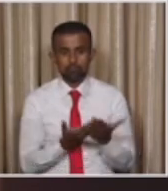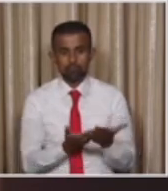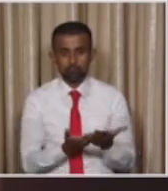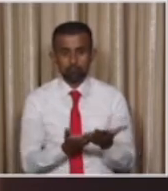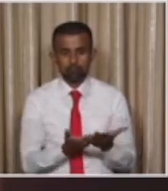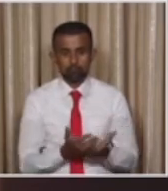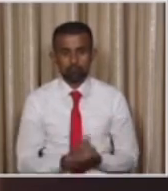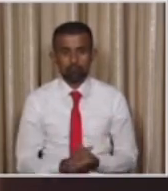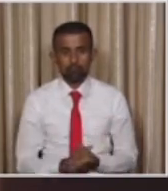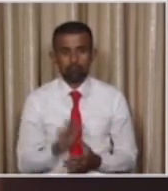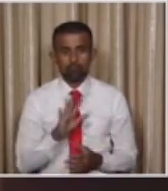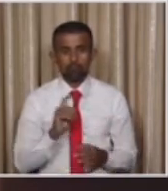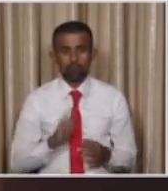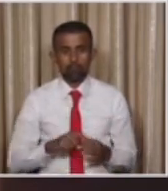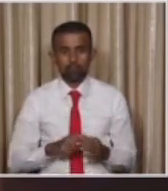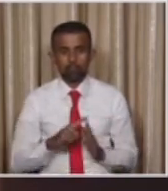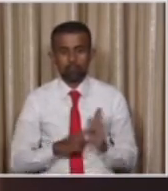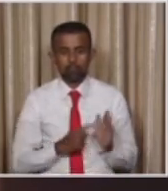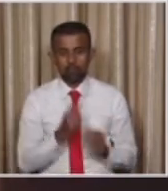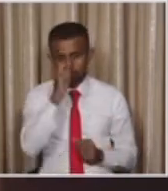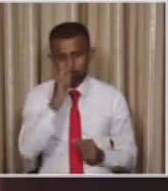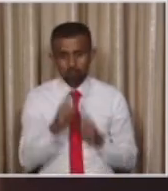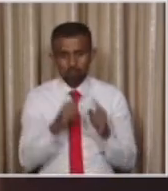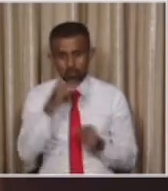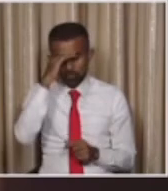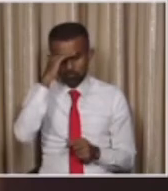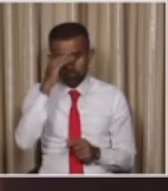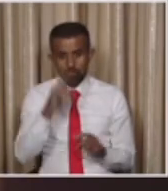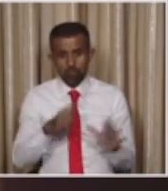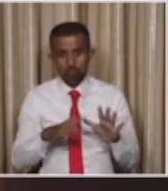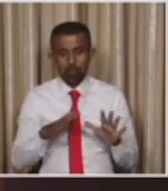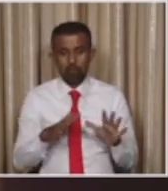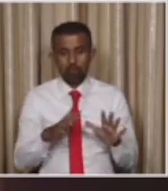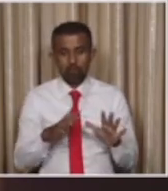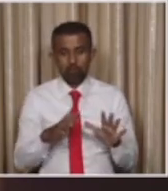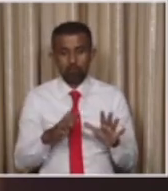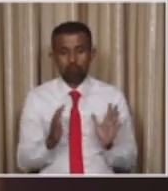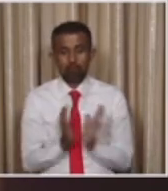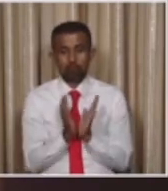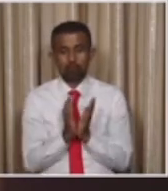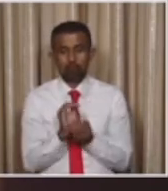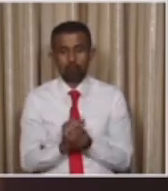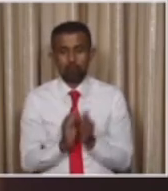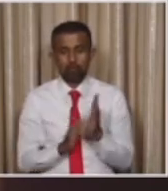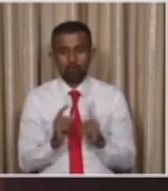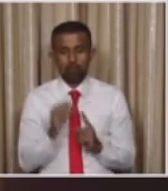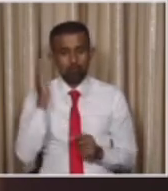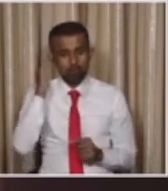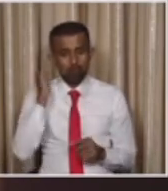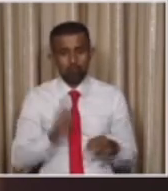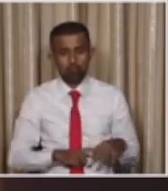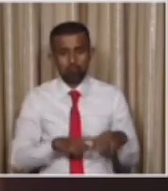පිළිතුර. ප්‍රශ්නෙනි ප්‍රශ්නේ, ජගත් කුමාර. ගරු කථානායකතුමනි, වනජීවී සහ වන සම්පත් සංරක්ෂණ අමාත්‍යතුමියගෙන්